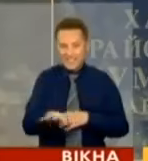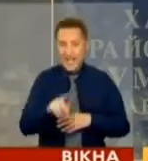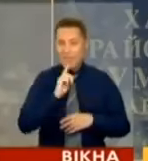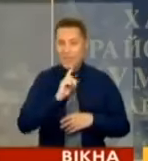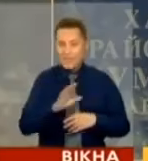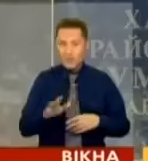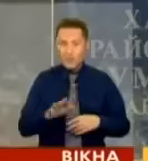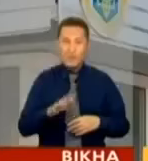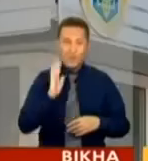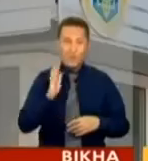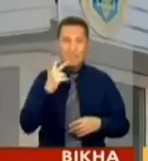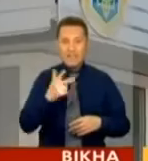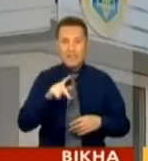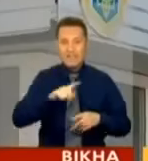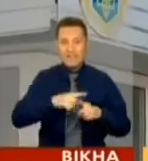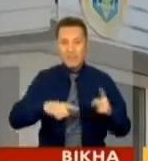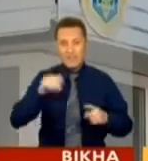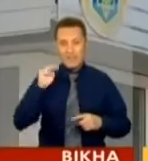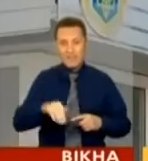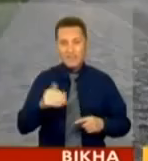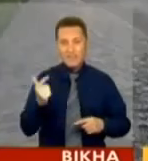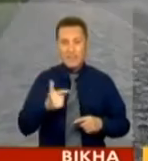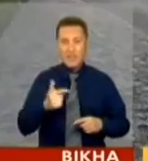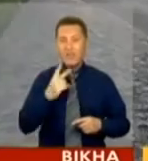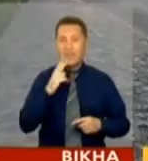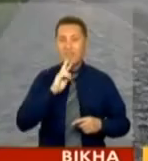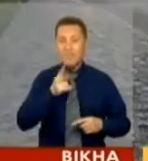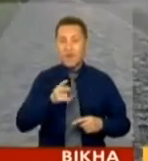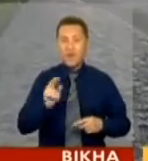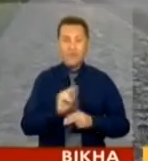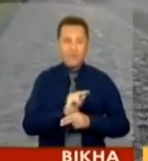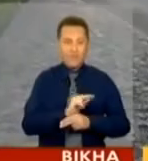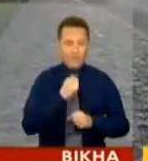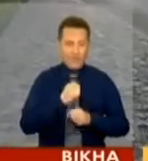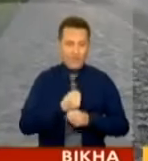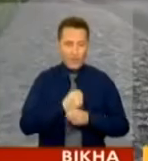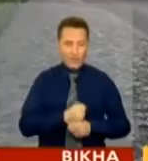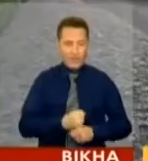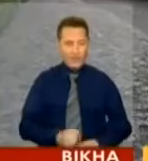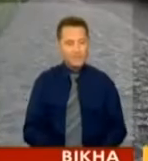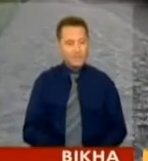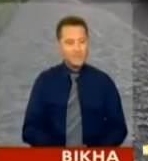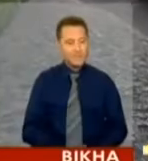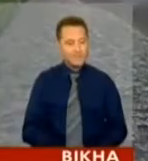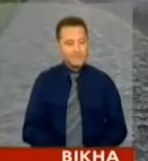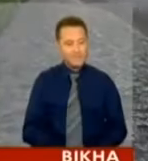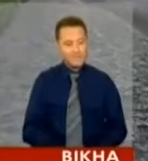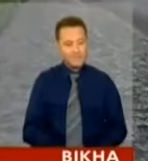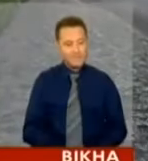3,5 тисяч гривень або 2 роки виправних робіт. Олена Рибницька, Віталій Саприкін, Костянтин Богуславський. Програма «Вікна».